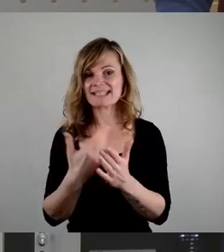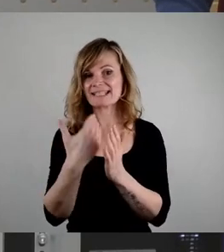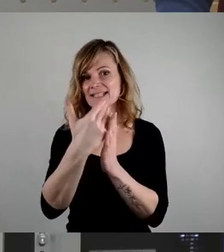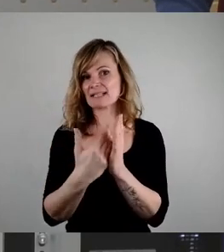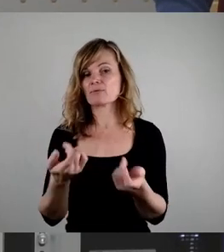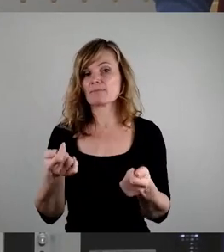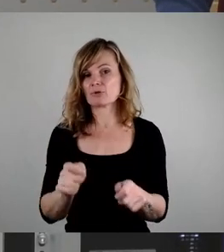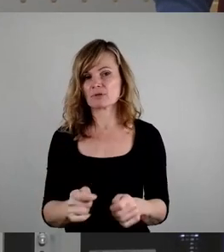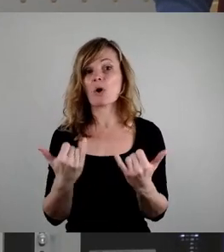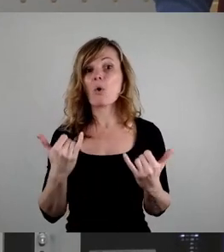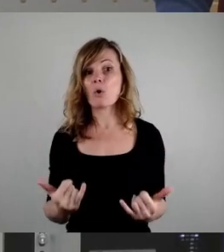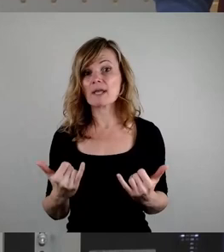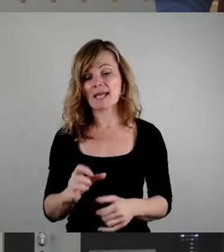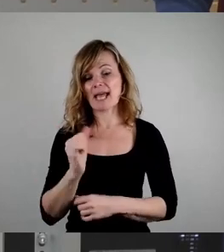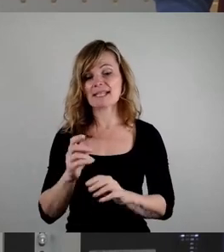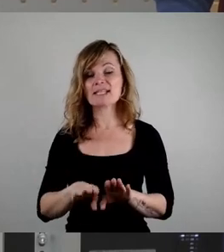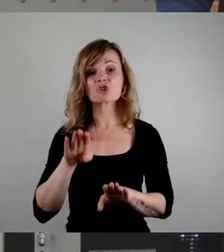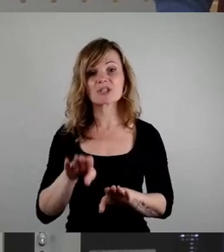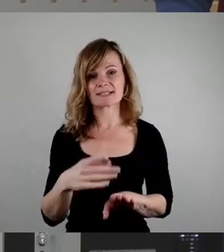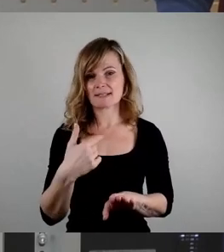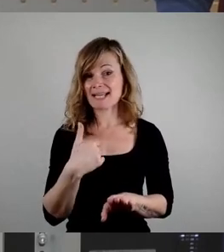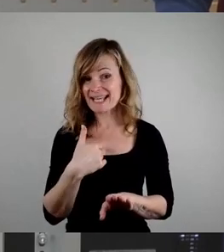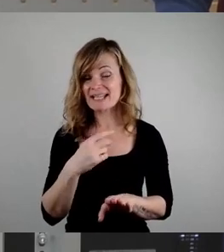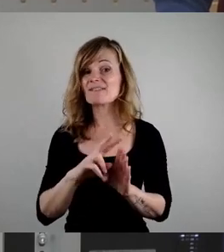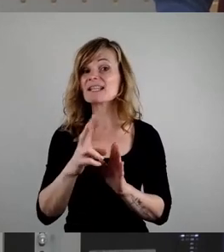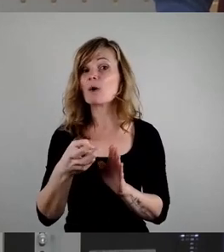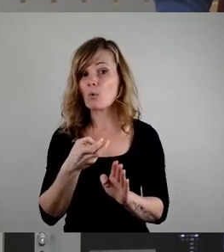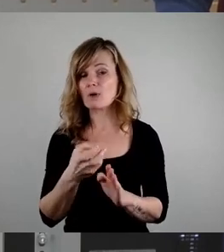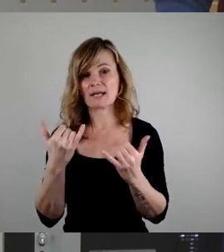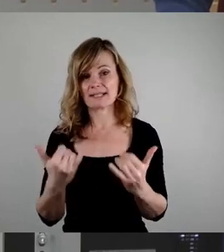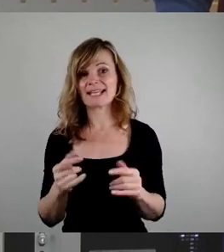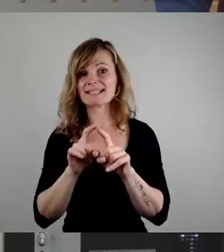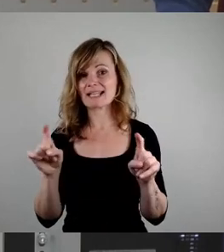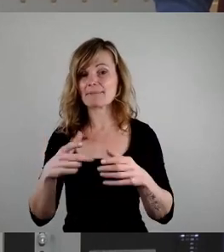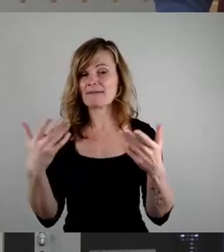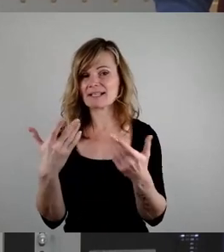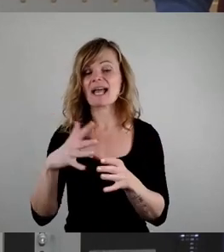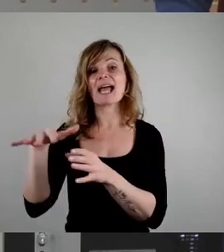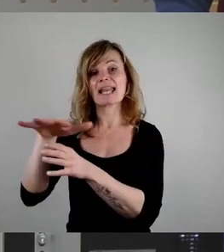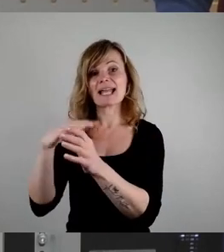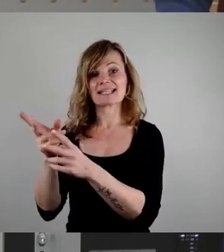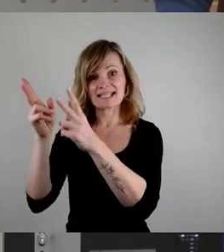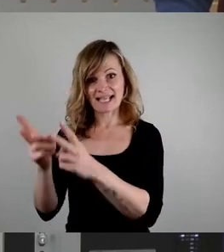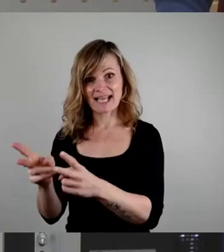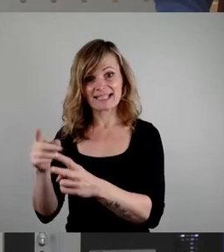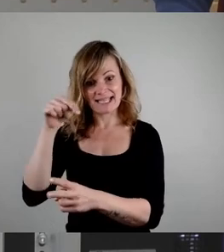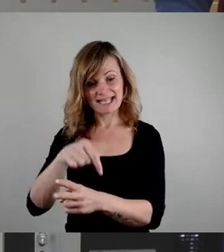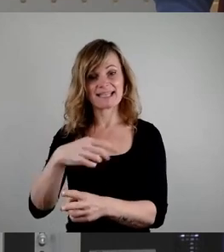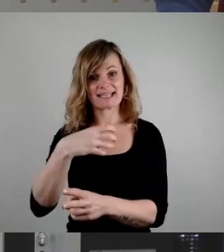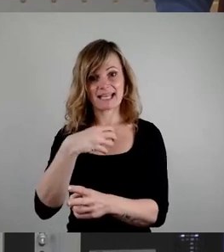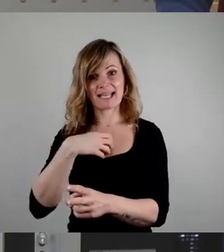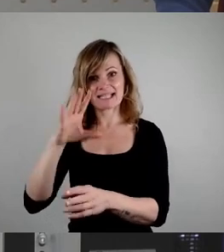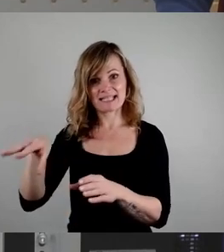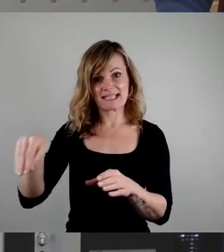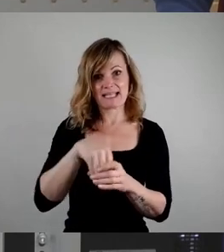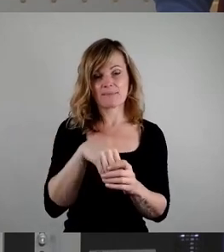ist der erste Schritt und ich wiederhole, es geht darum, Landesrecht in Dresden zu implementieren oder um deutsches